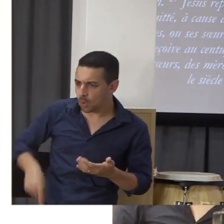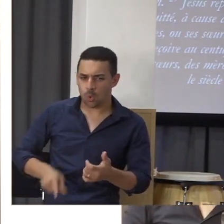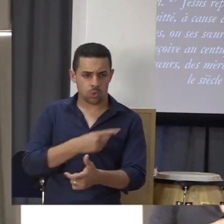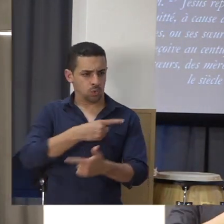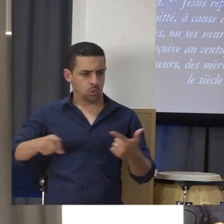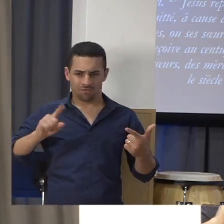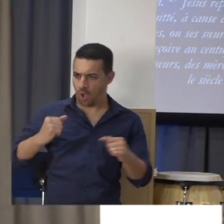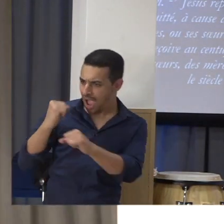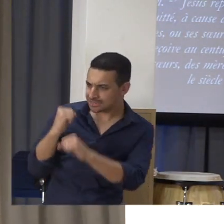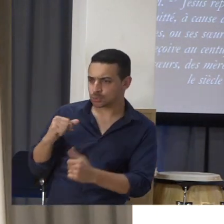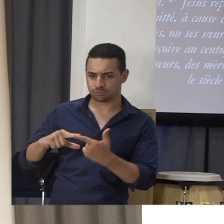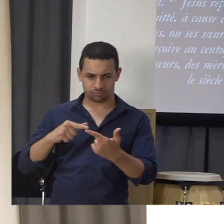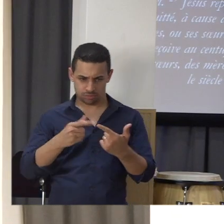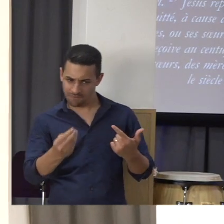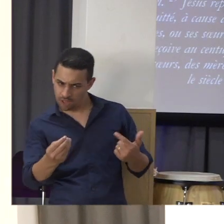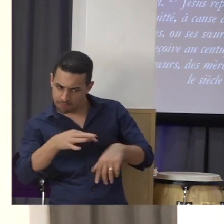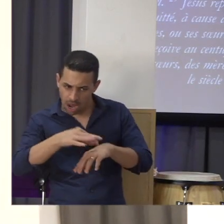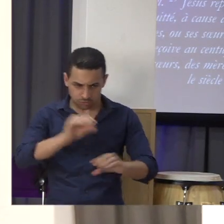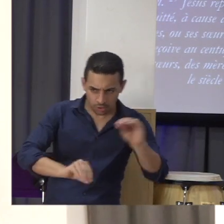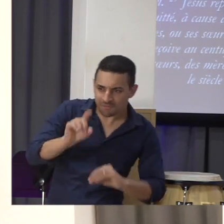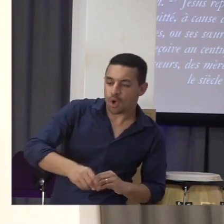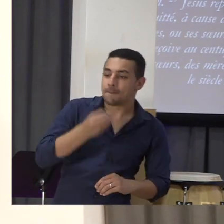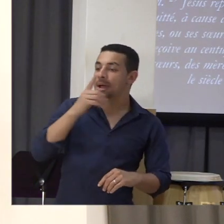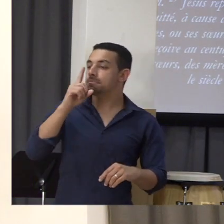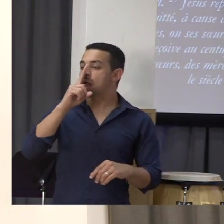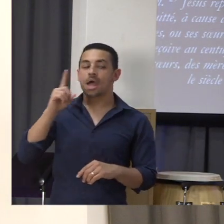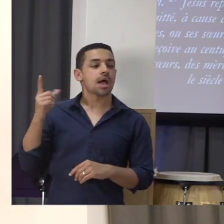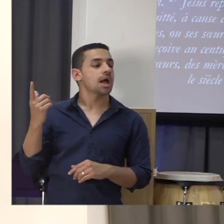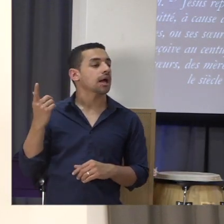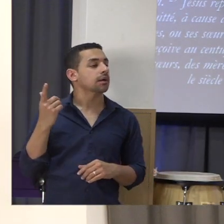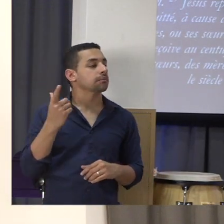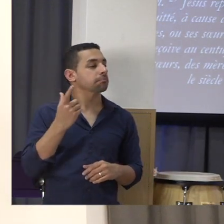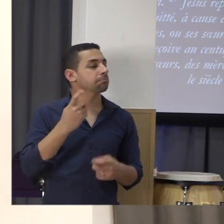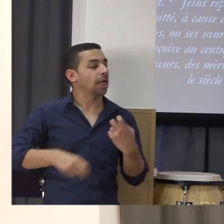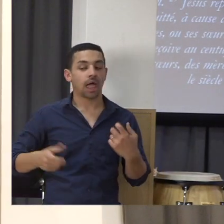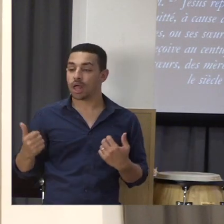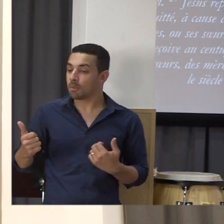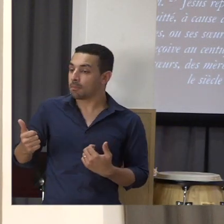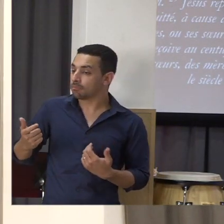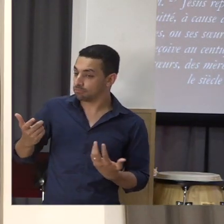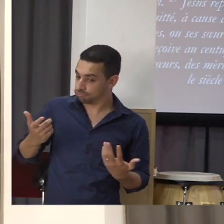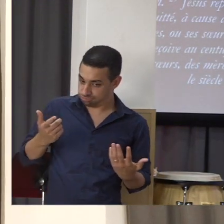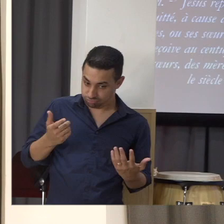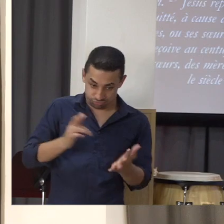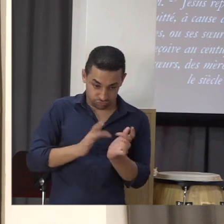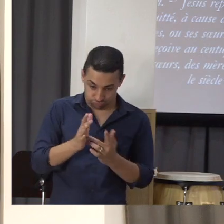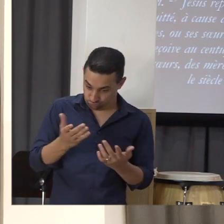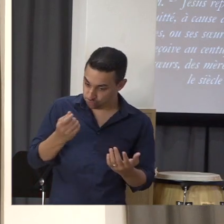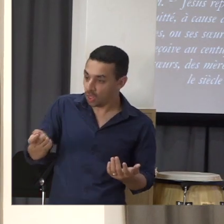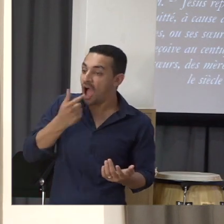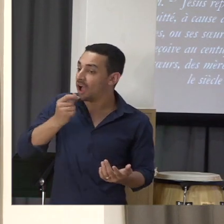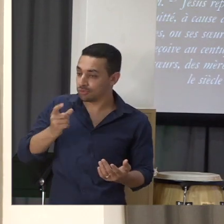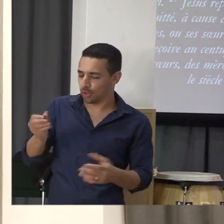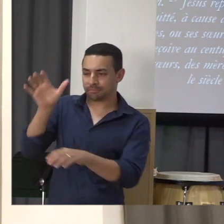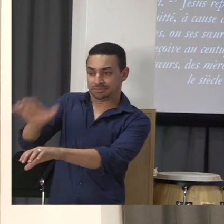choses à assumer. Il y a l'enfant qui est malade. Un jour, la belle-mère de Pierre était malade. Jésus ne lui a pas donné du Doliprane. Mais l'idée, c'était, bon, on